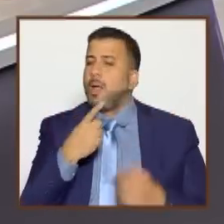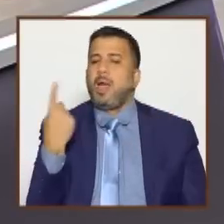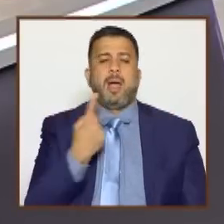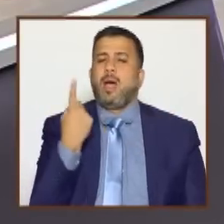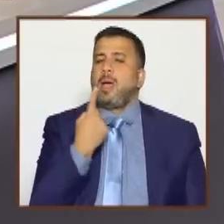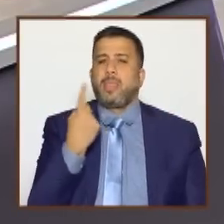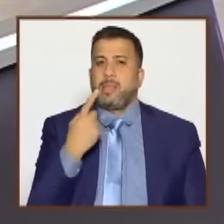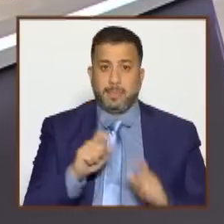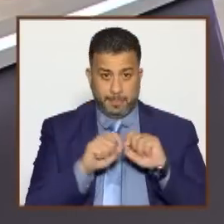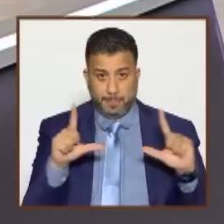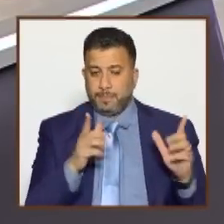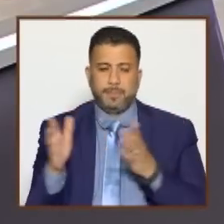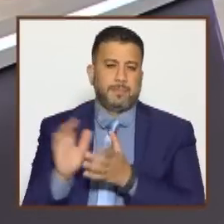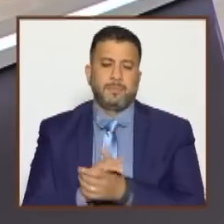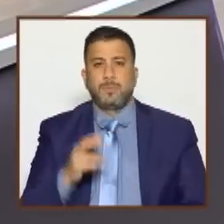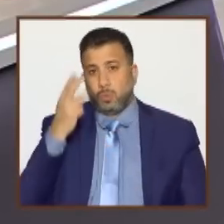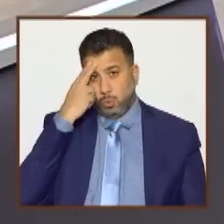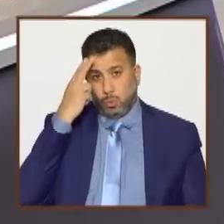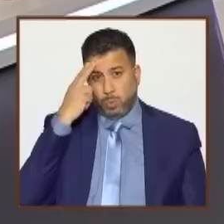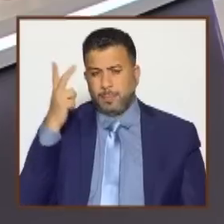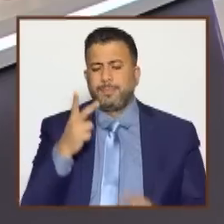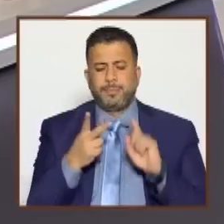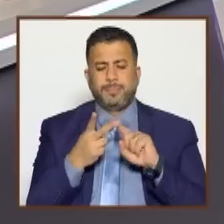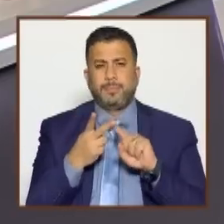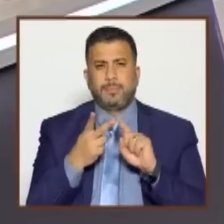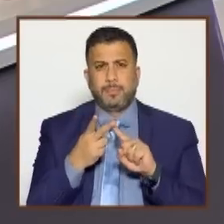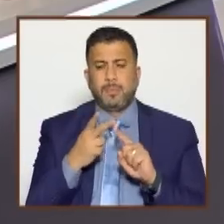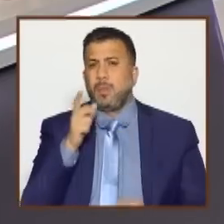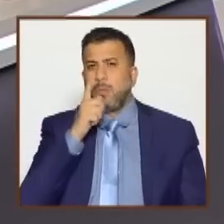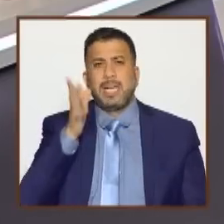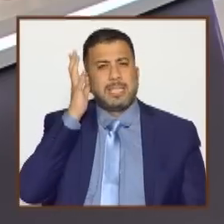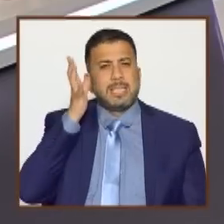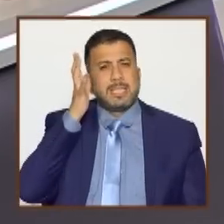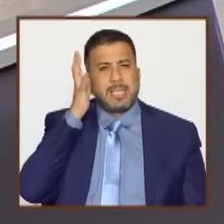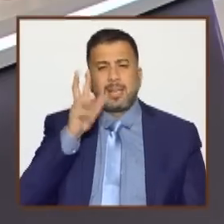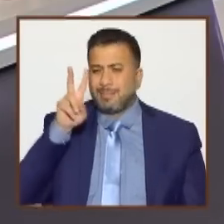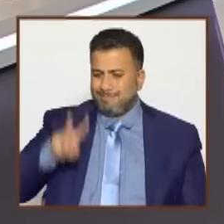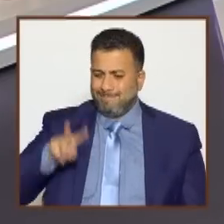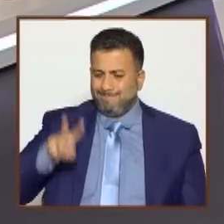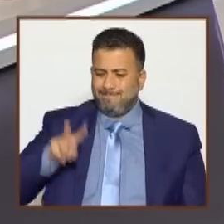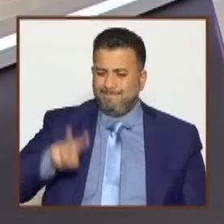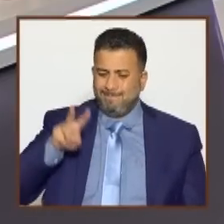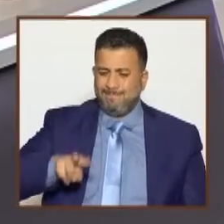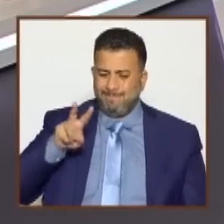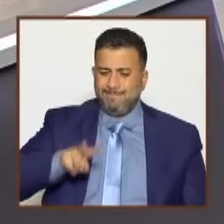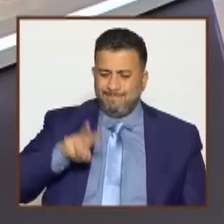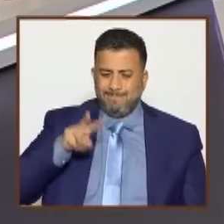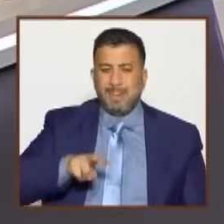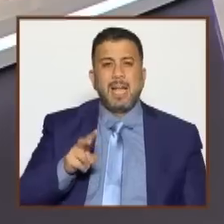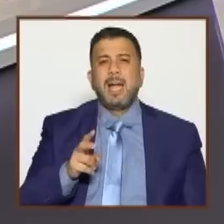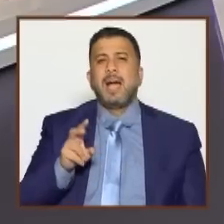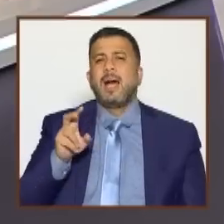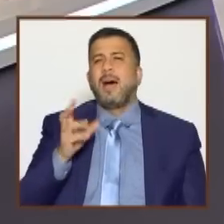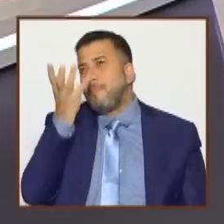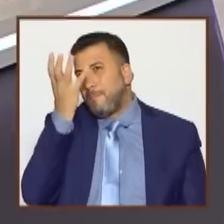حنان من السعودية تسأل عن صلاة التراويح، تقول هل هي قيام مثل قيام الليل أو هي قيام الليل؟ بالنسبة لي أنا تقول